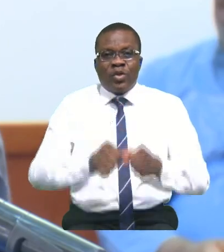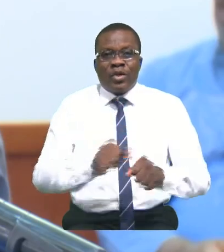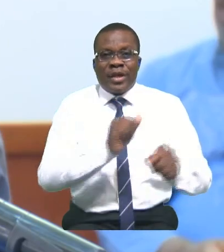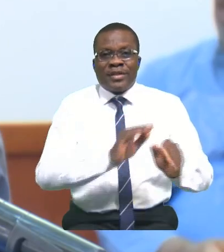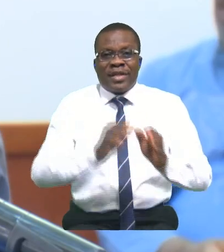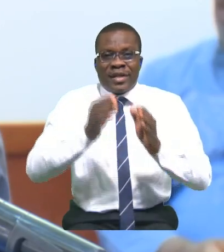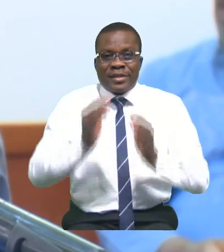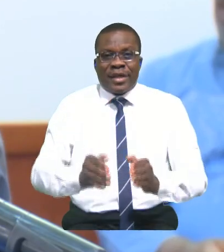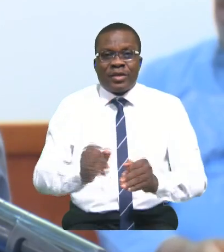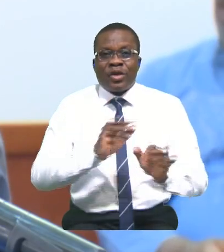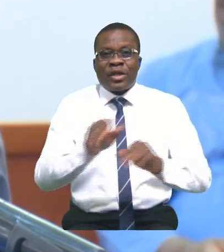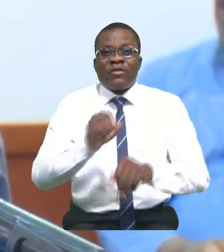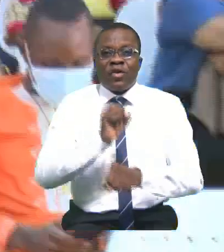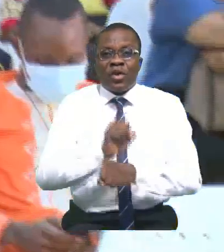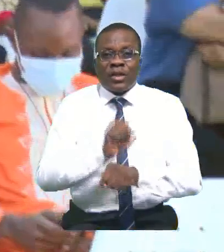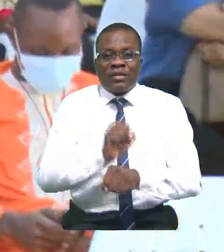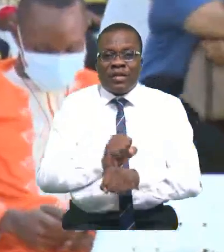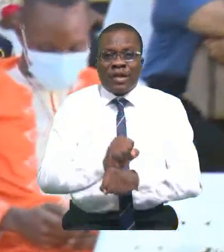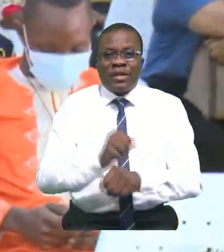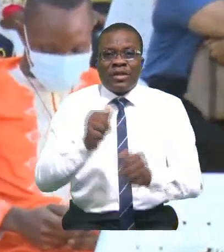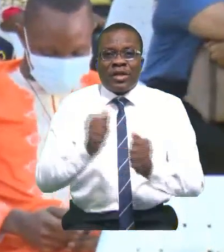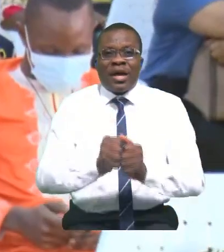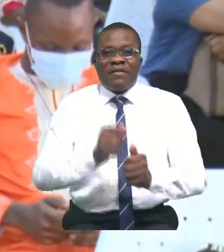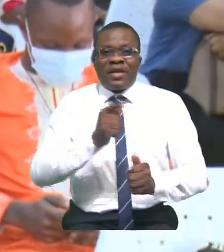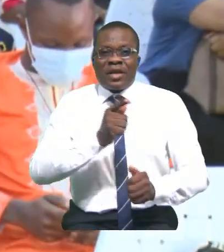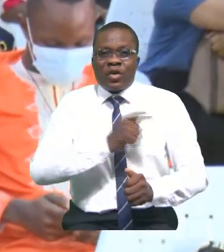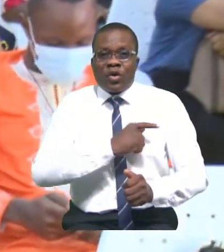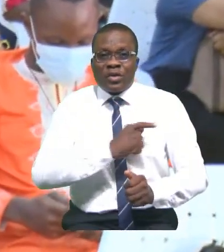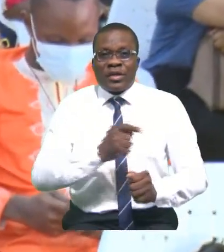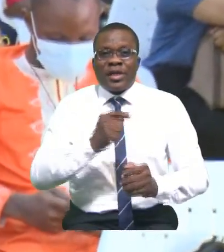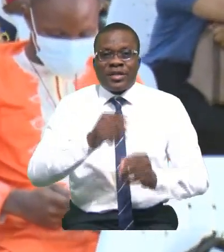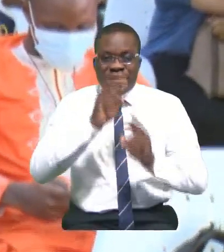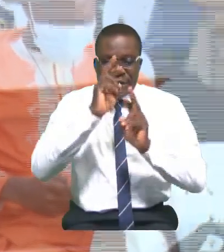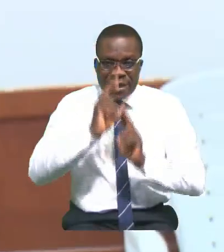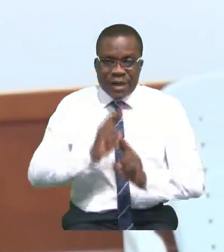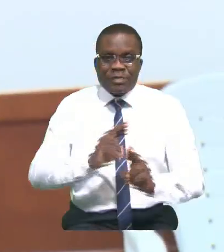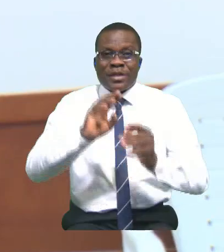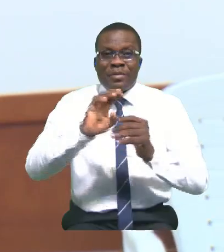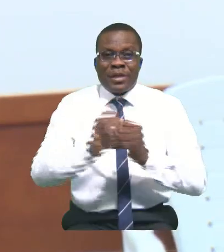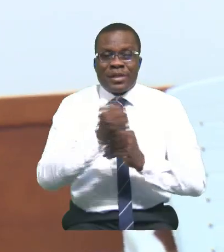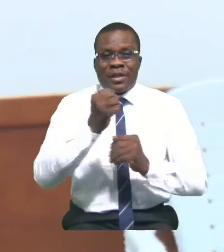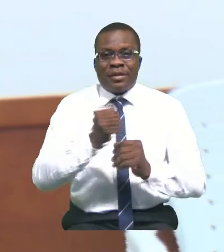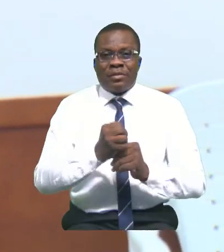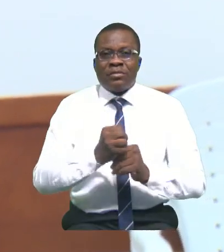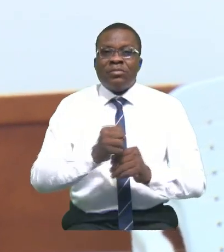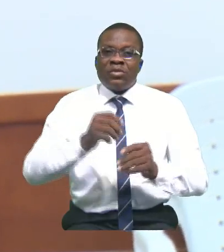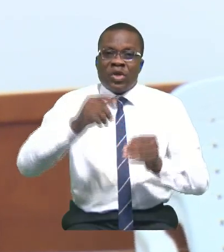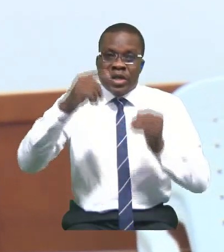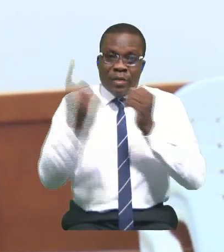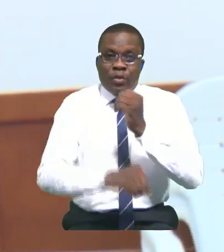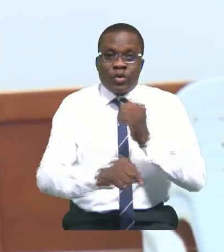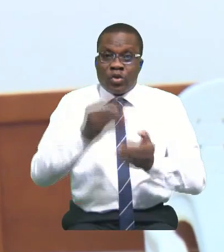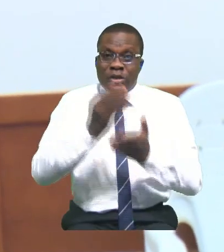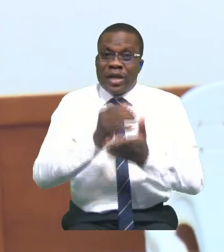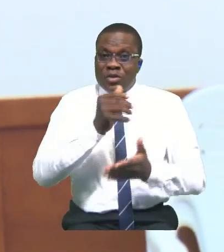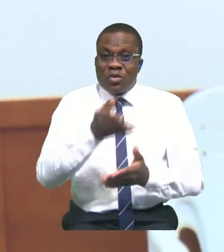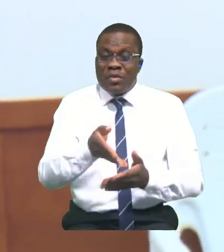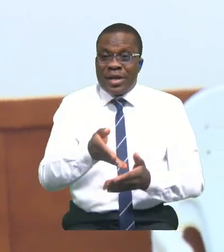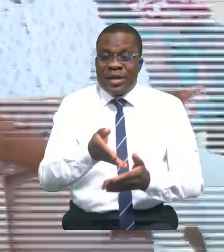qui font leur travail avec conscience et responsabilité les sanctions ne s'arrêteront pas aux